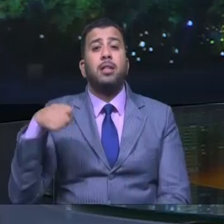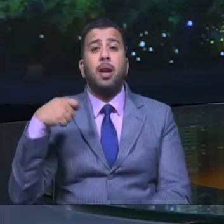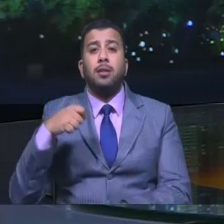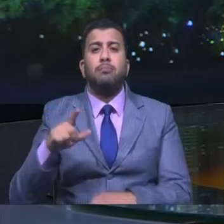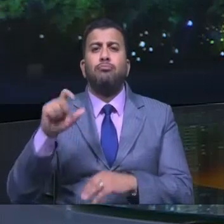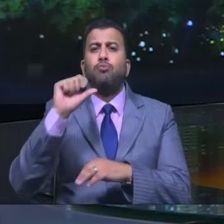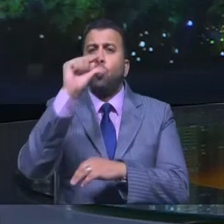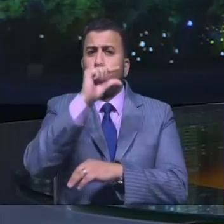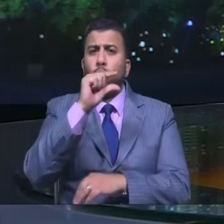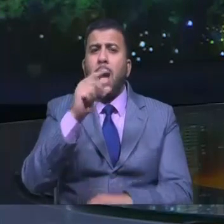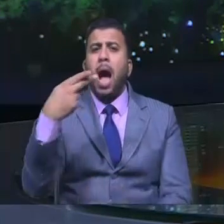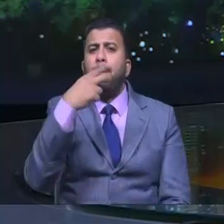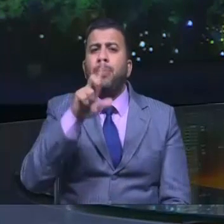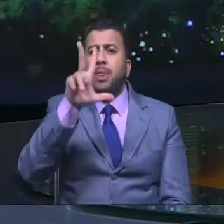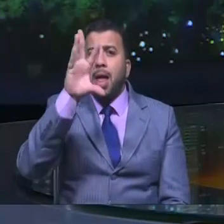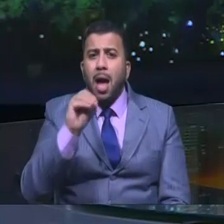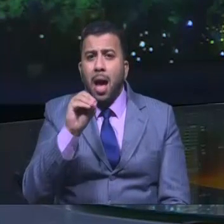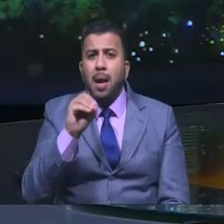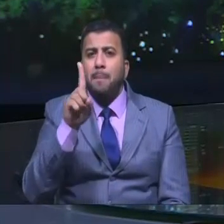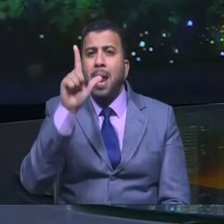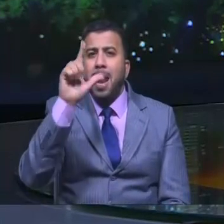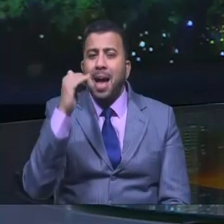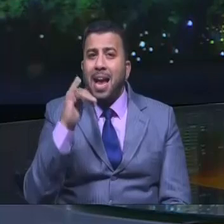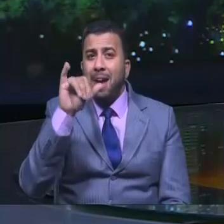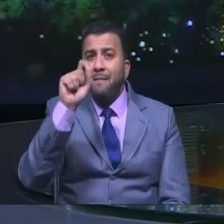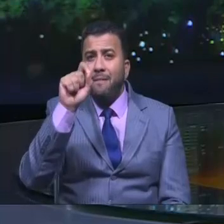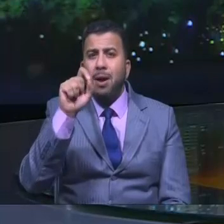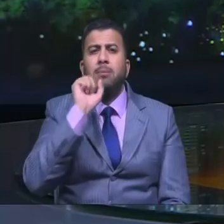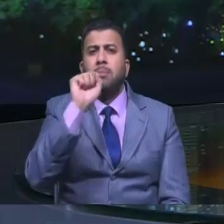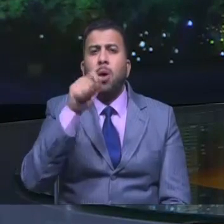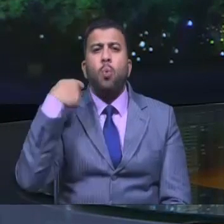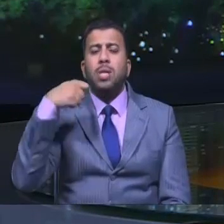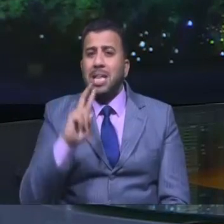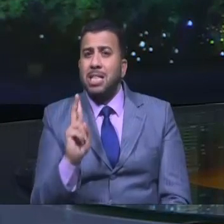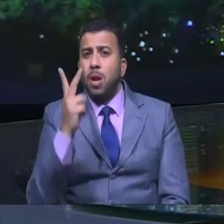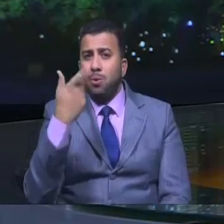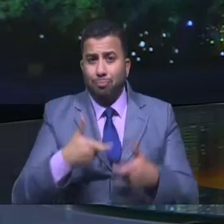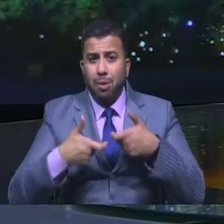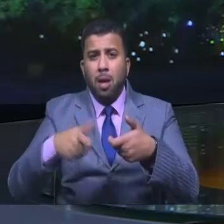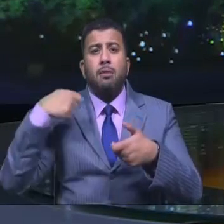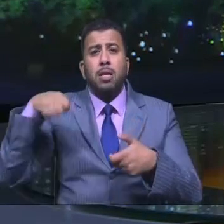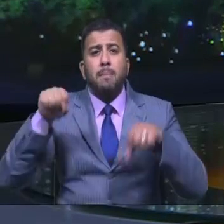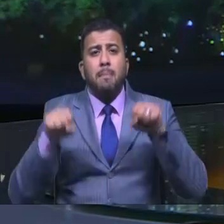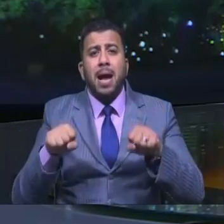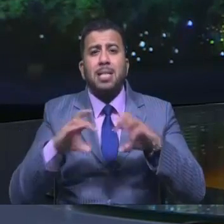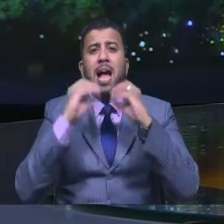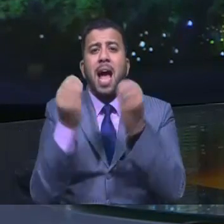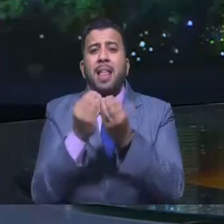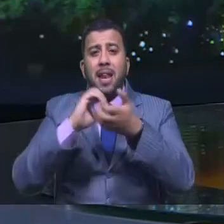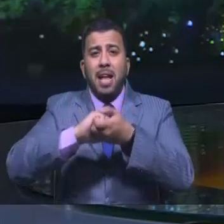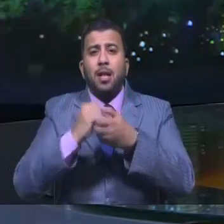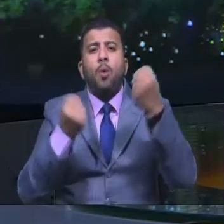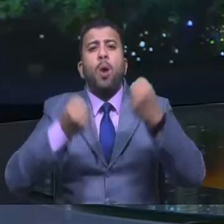رأس معالي الدكتور عبد الله بن محمد بالحيف النعيمي وزير تطوير البنية التحتية رئيس مجلس إدارة الهيئة